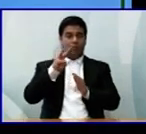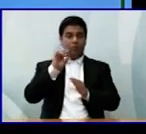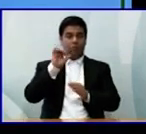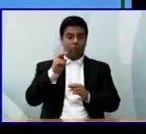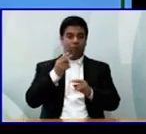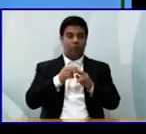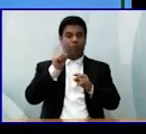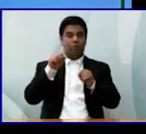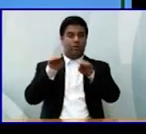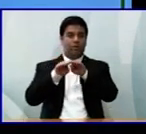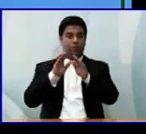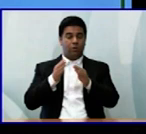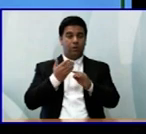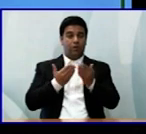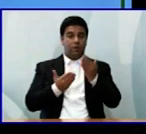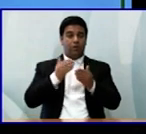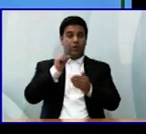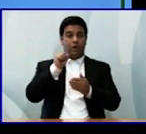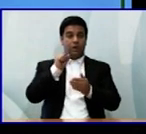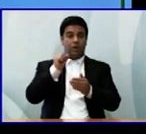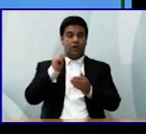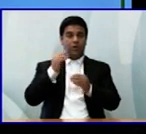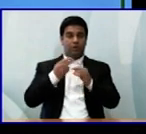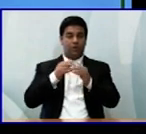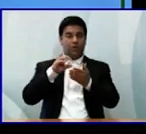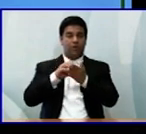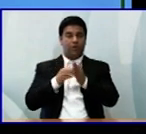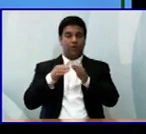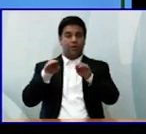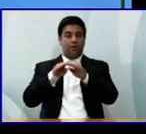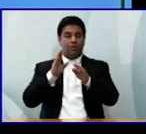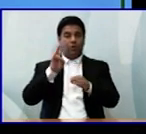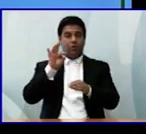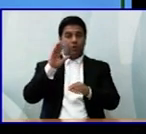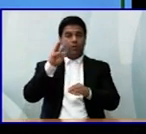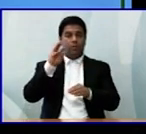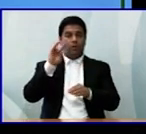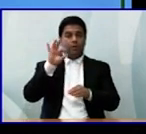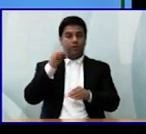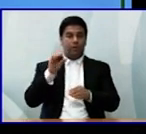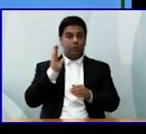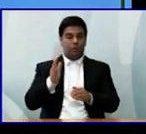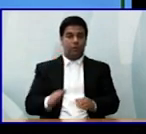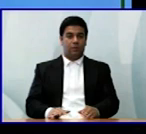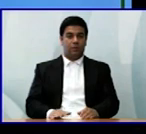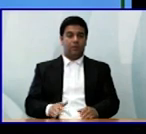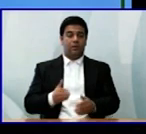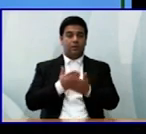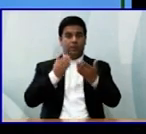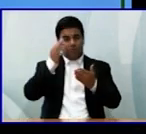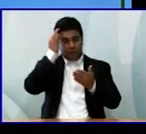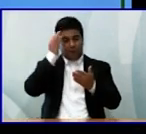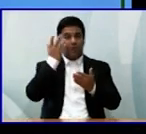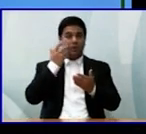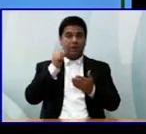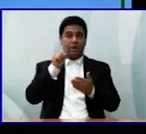ga teng bo'ladi. Agar a 0 dan kattaga teng bo'lsa, ya'ni nomanfiy bo'lsa. Eslang-chi, qachon a sonining